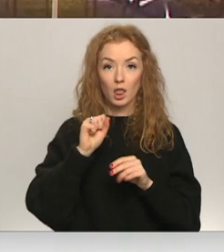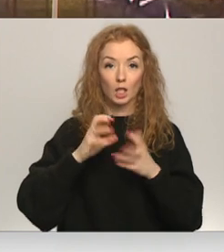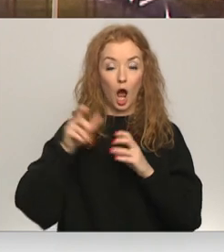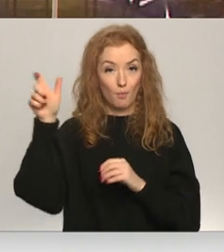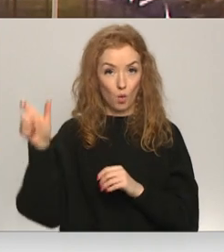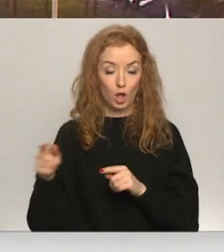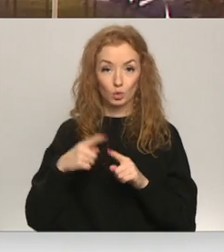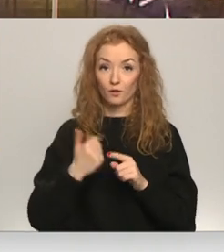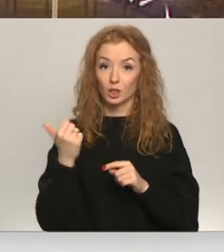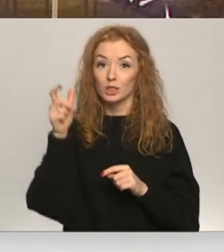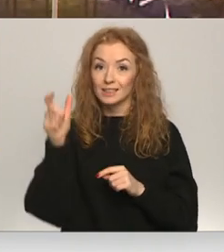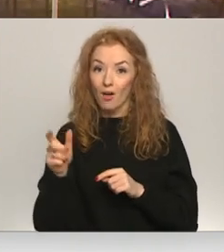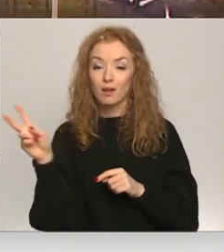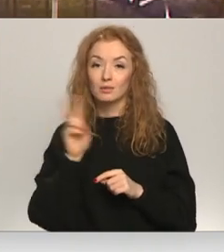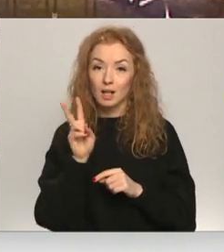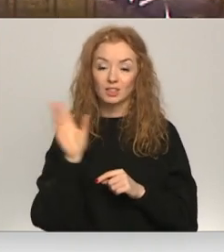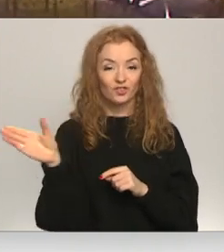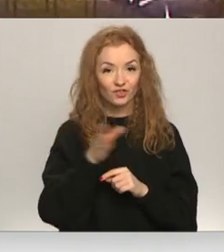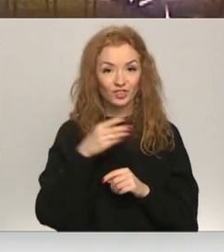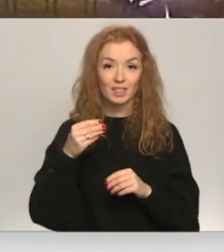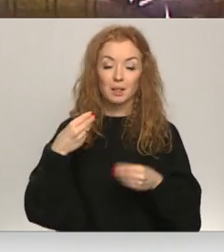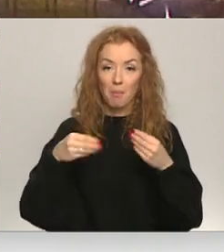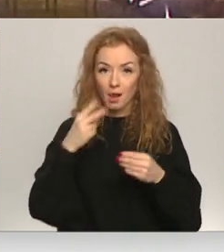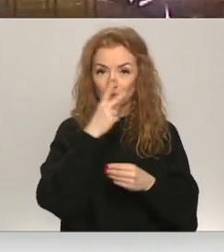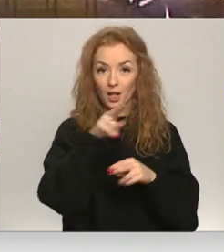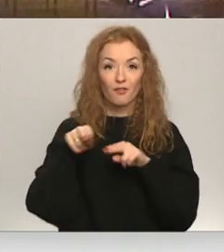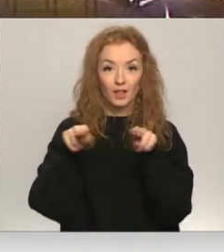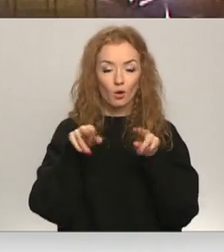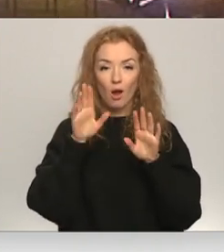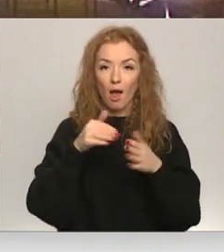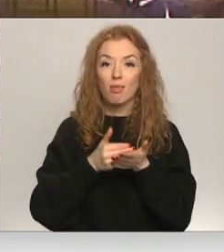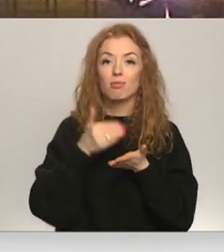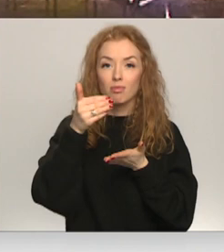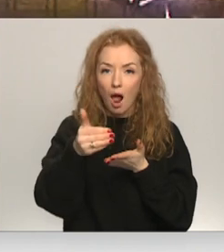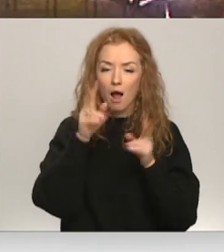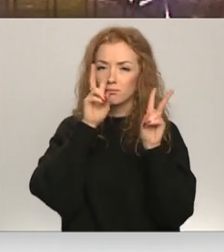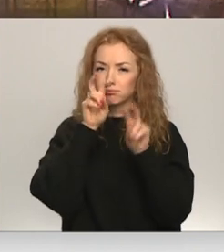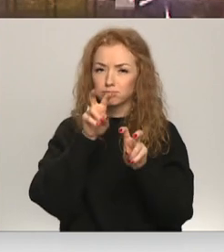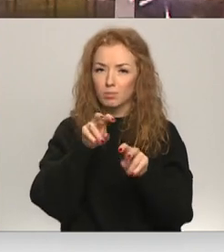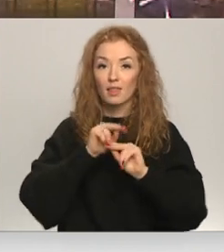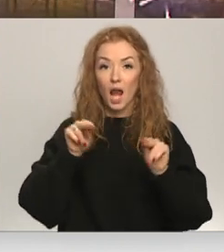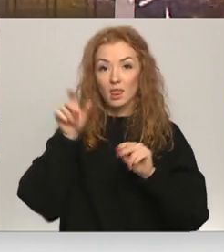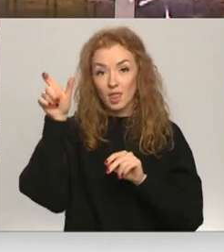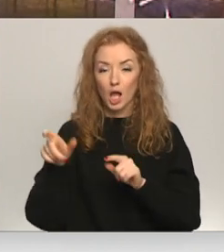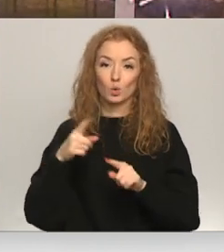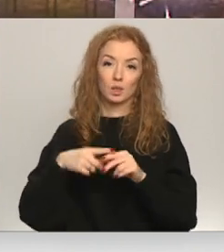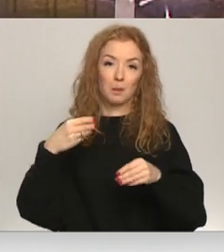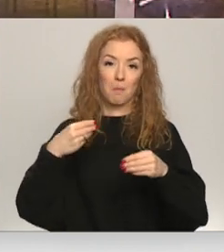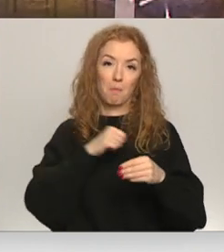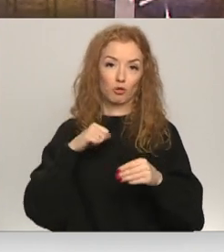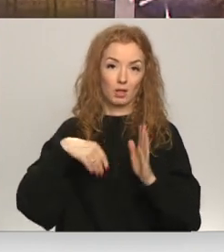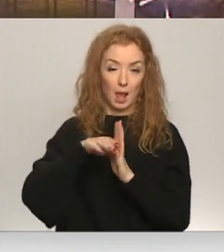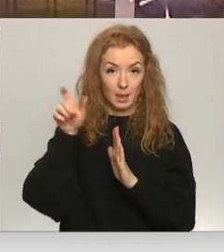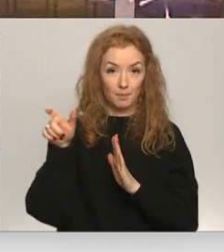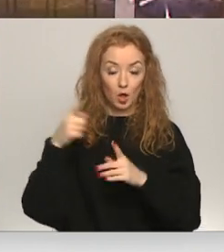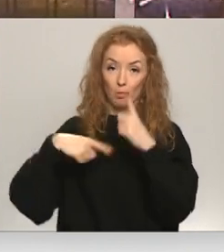Āboliņš. Viņš ir cilvēks, kurš visas spēles skatās video, lai tālāk ierakstus varētu analizēt treneris un spēlētāji. Pēc tam, kad